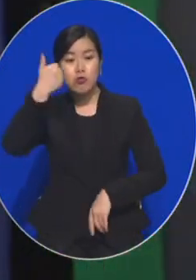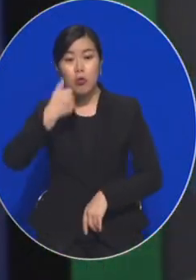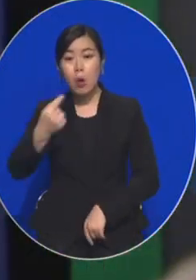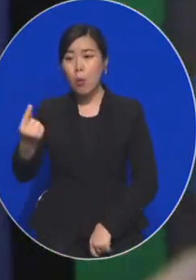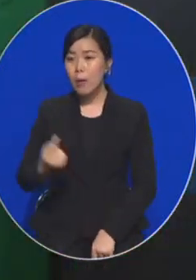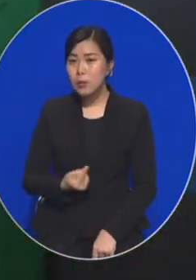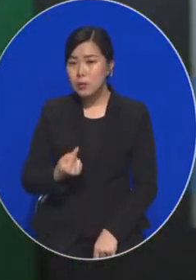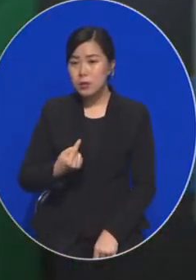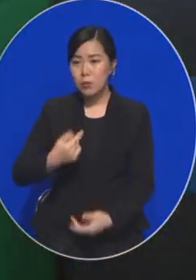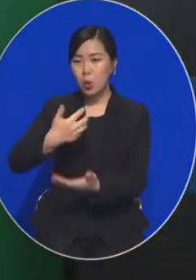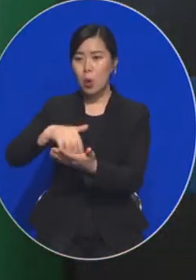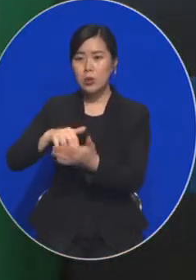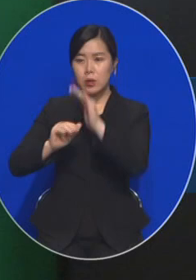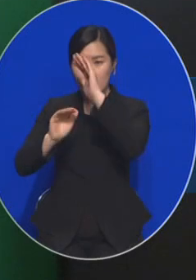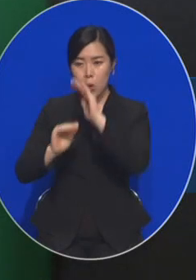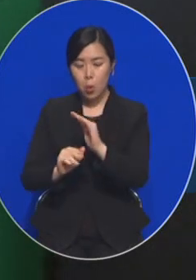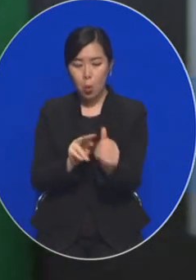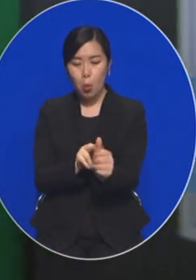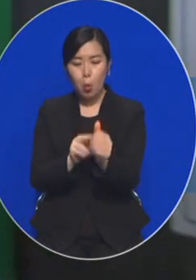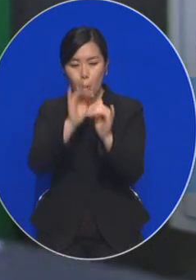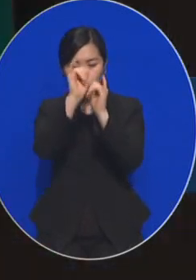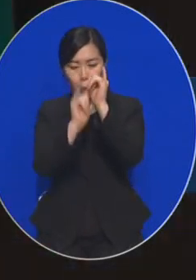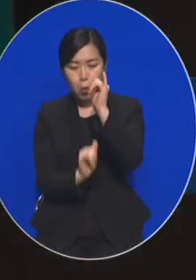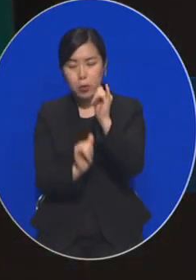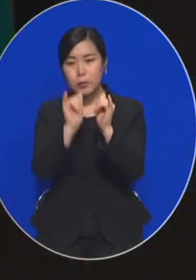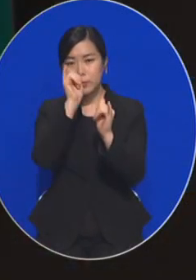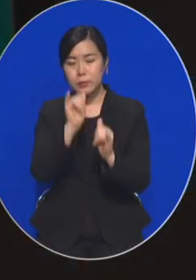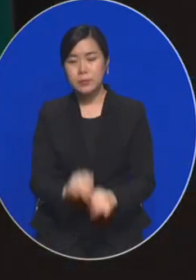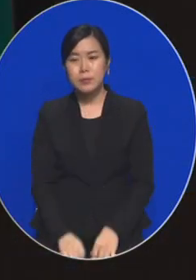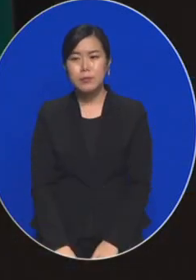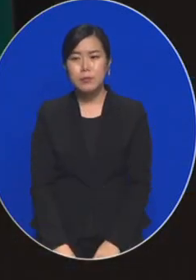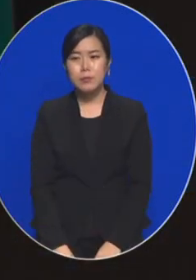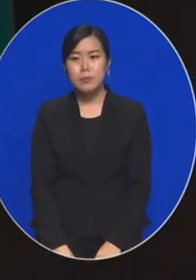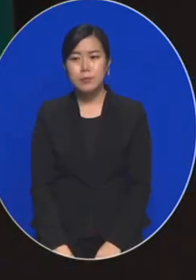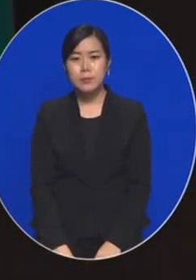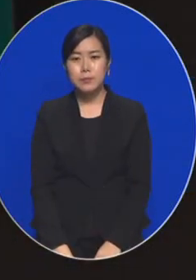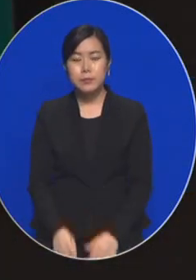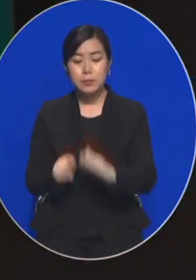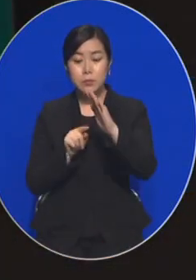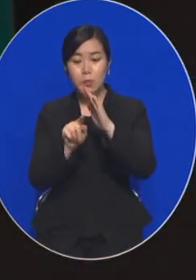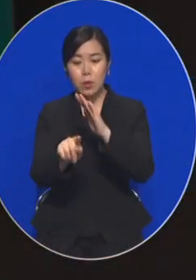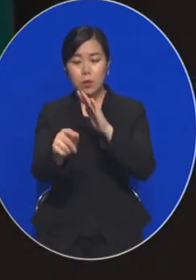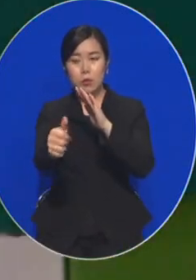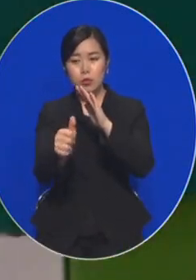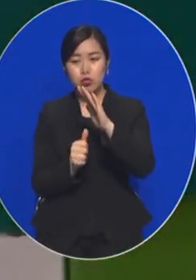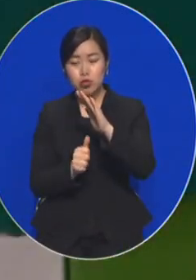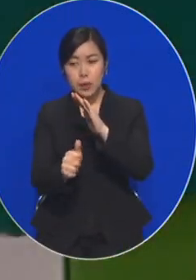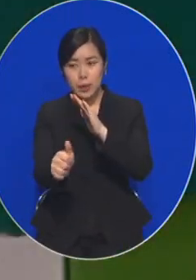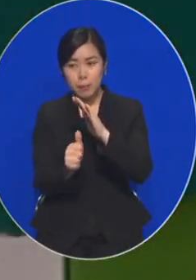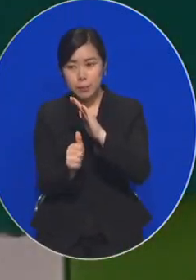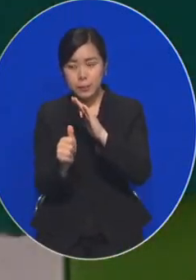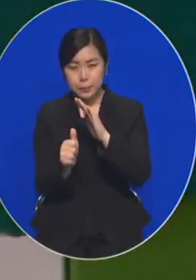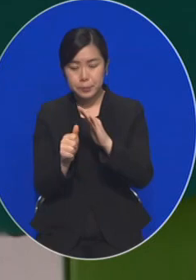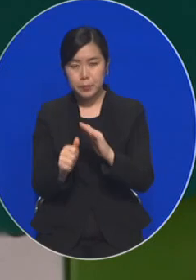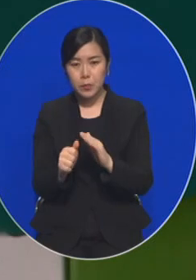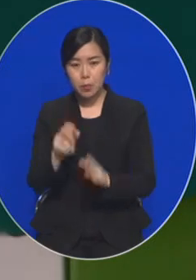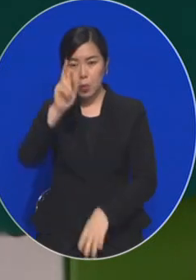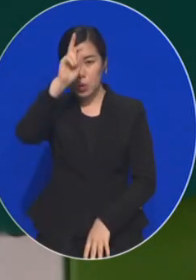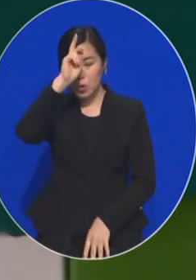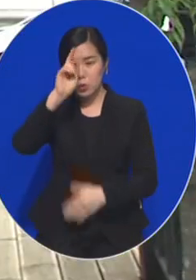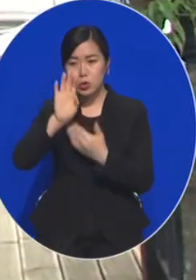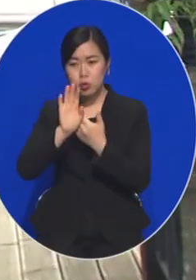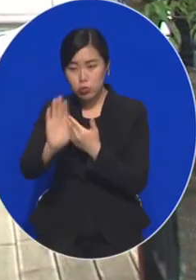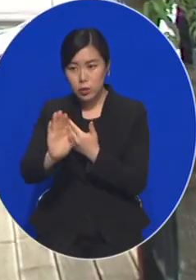결제한 것까지 다 정리가 이력이 남는 거죠, 지금. 출입 인증 시스템도 갖춰서 자정이 넘으면 무인 매장으로